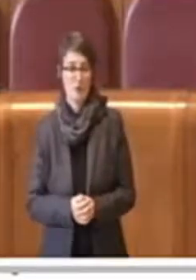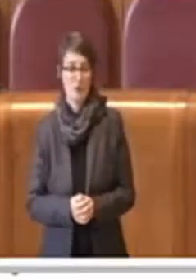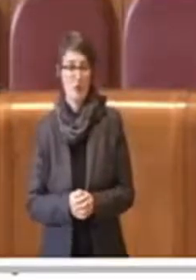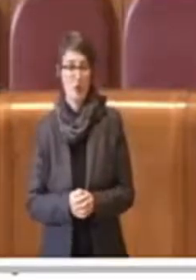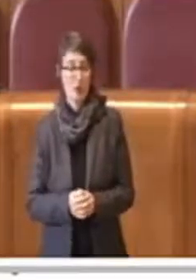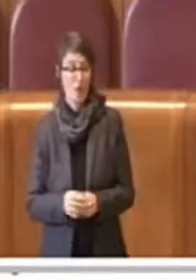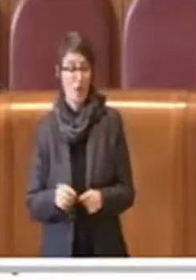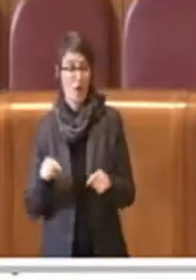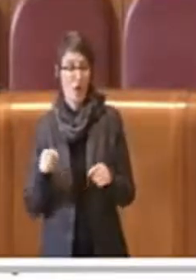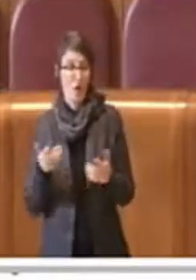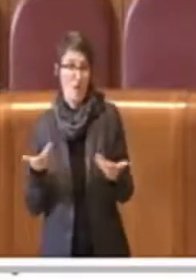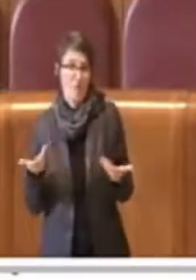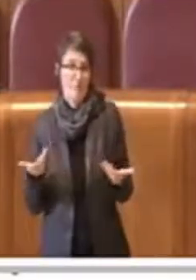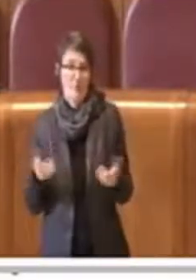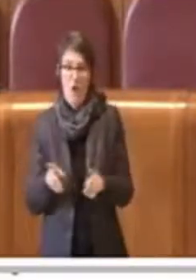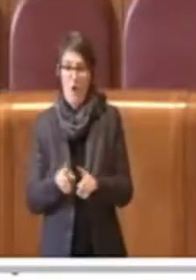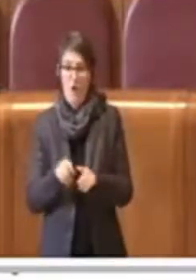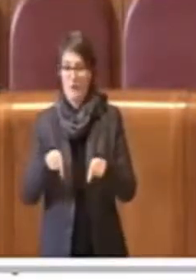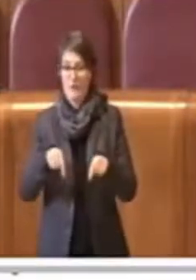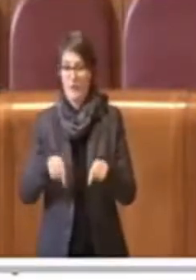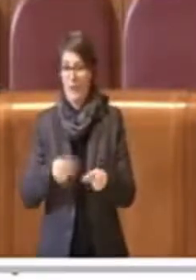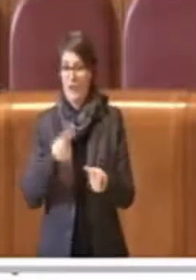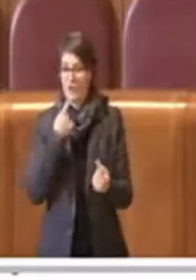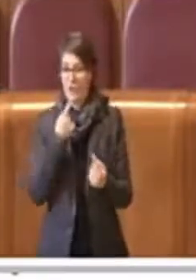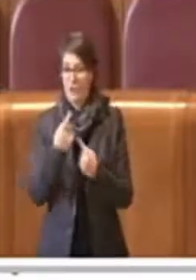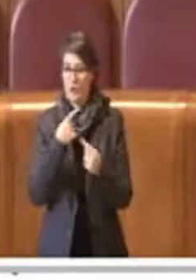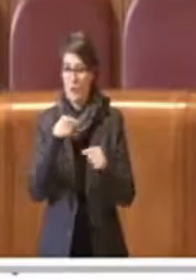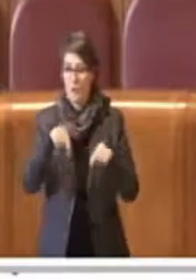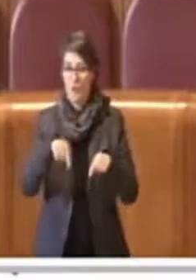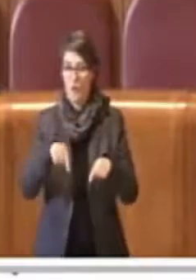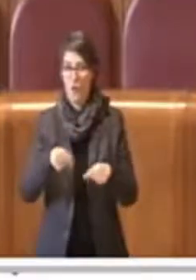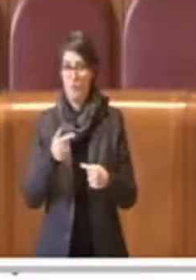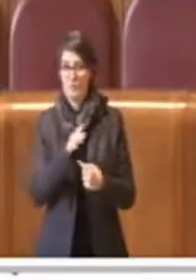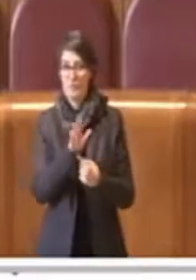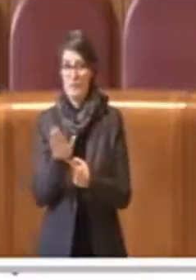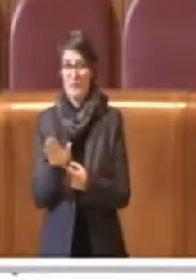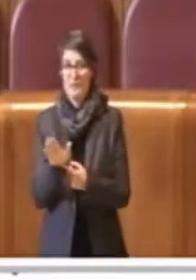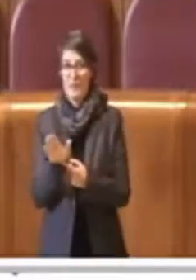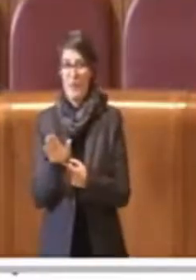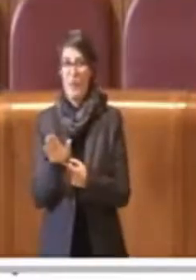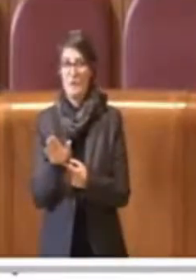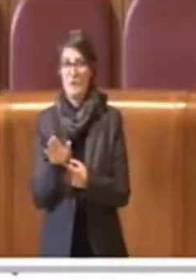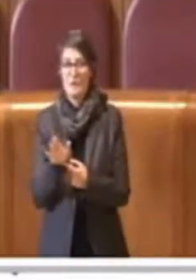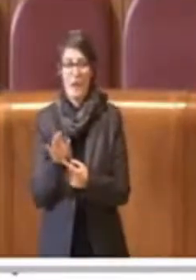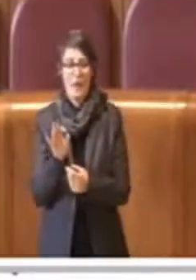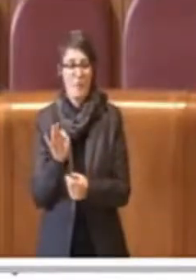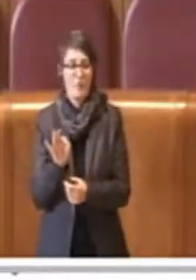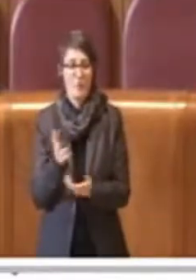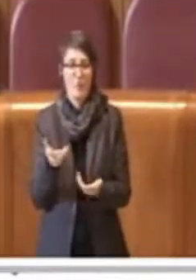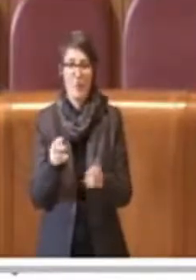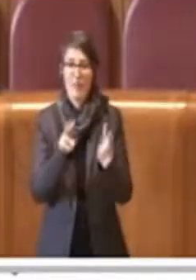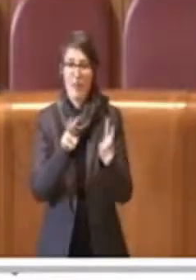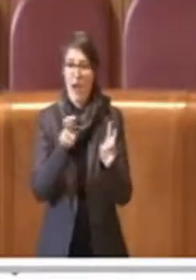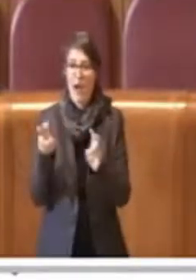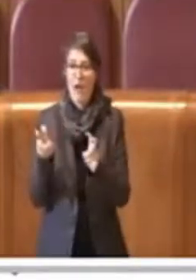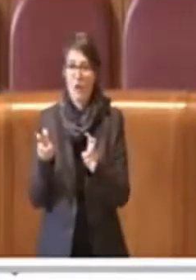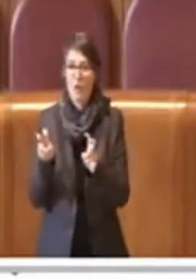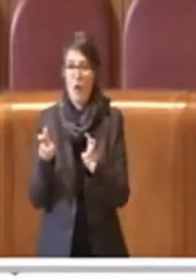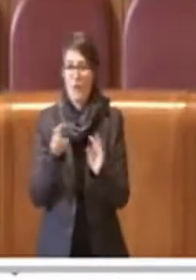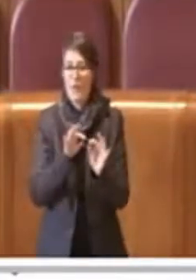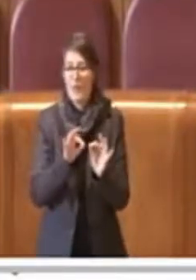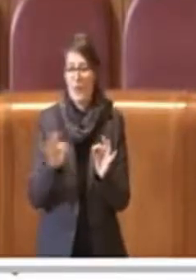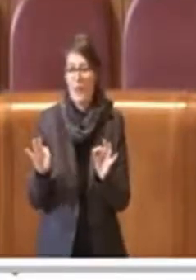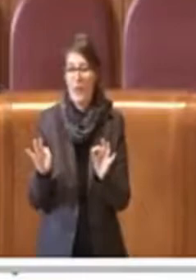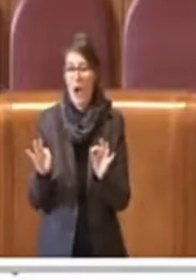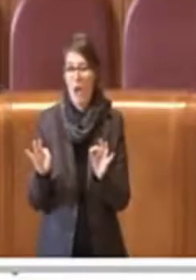ambiti di ragionamento di oggi, degli atti di oggi, ci dimostrano ancora di più come di fronte a determinati temi c'è